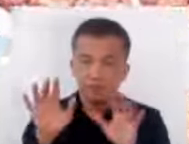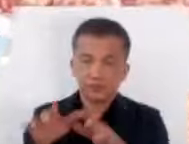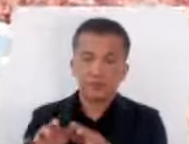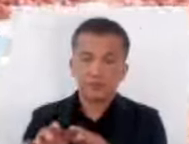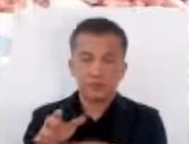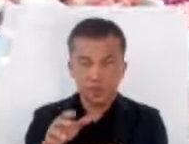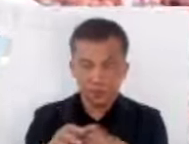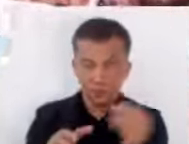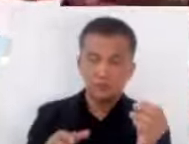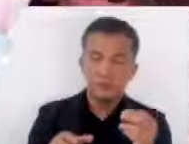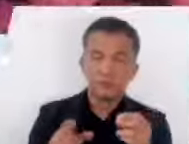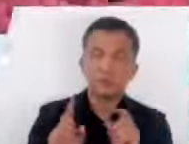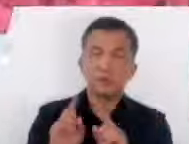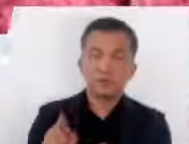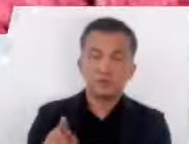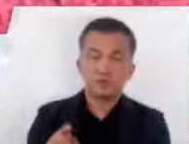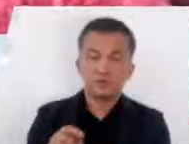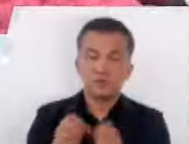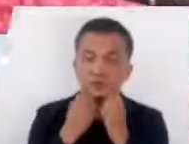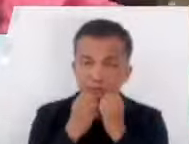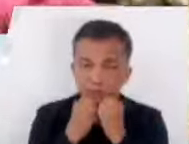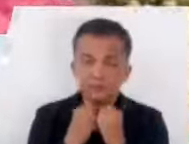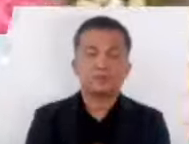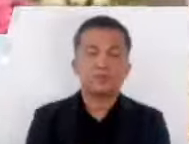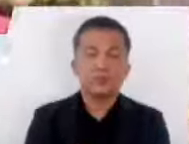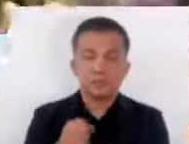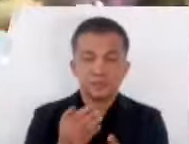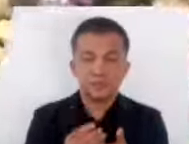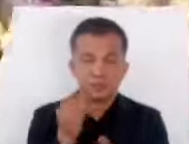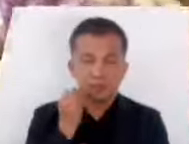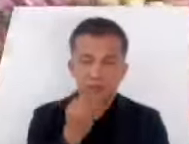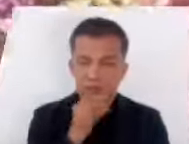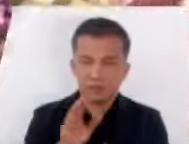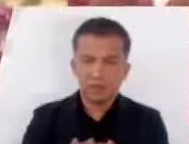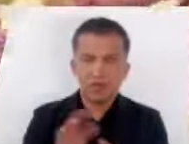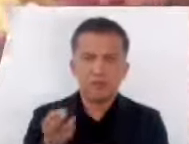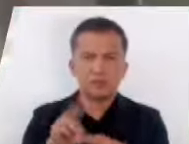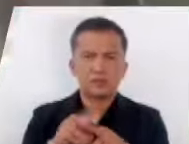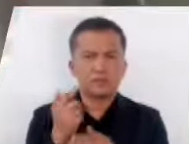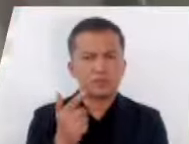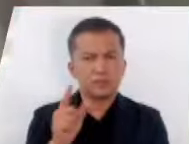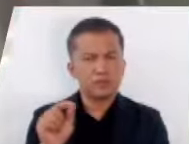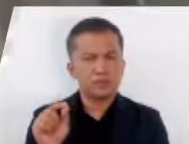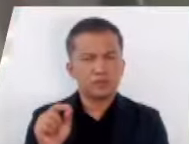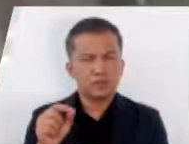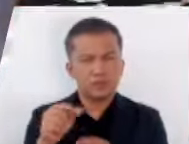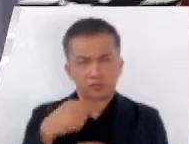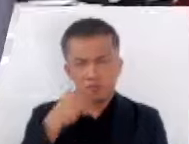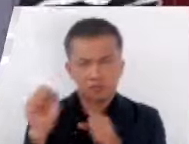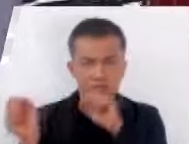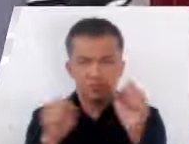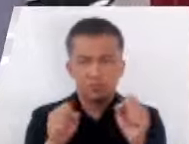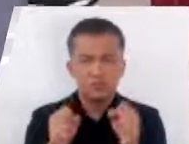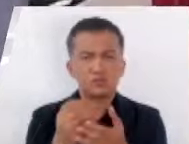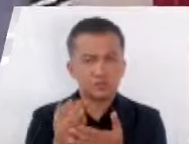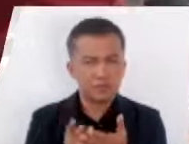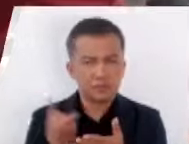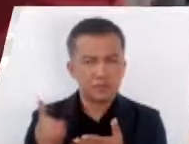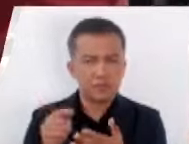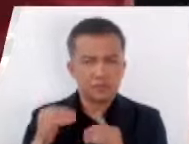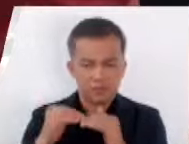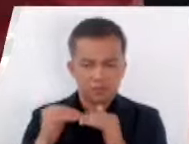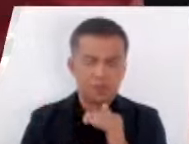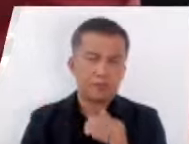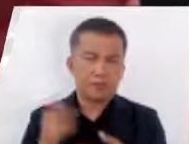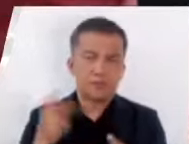para makamura. May ilang bulaklak na nagmahal ng 20 pesos dahil bumagyo. May ilan naman na mas bumaba pa ang presyo.